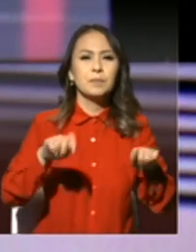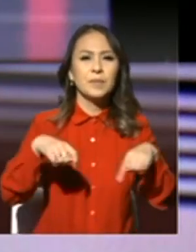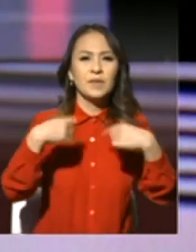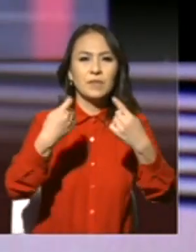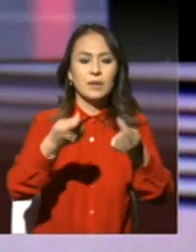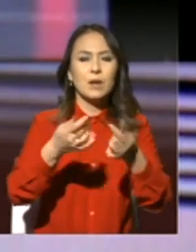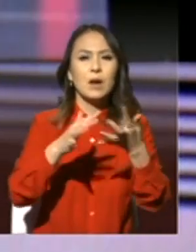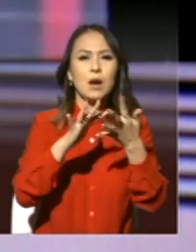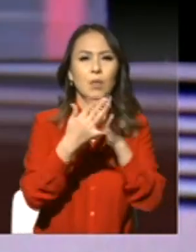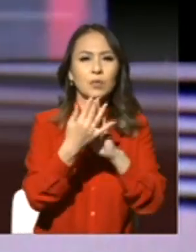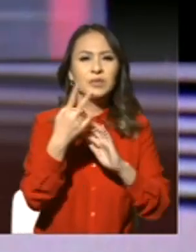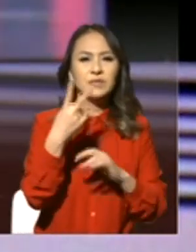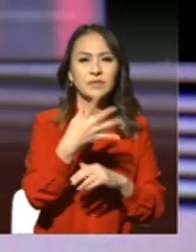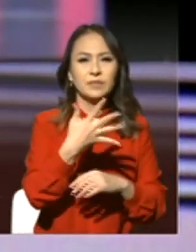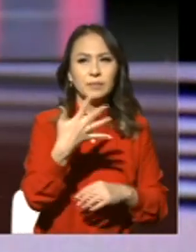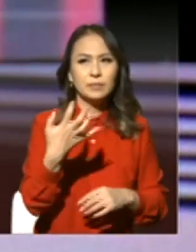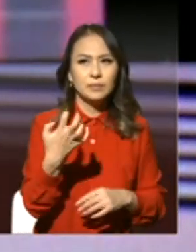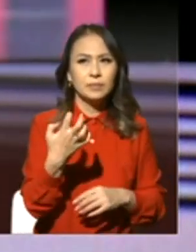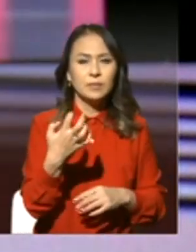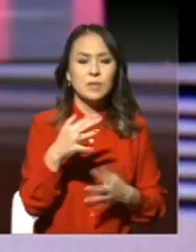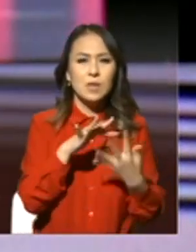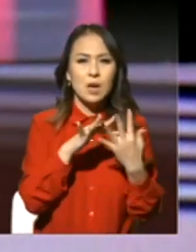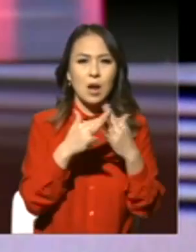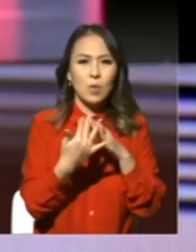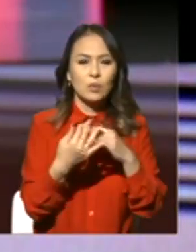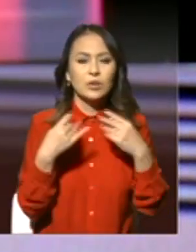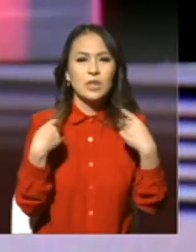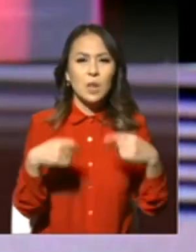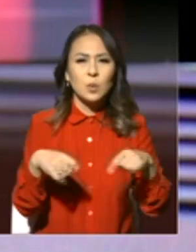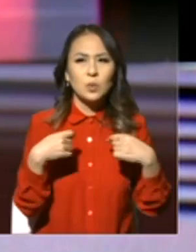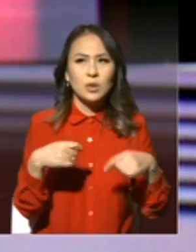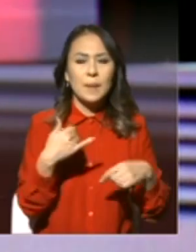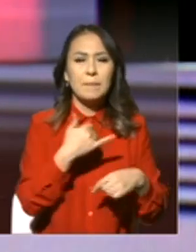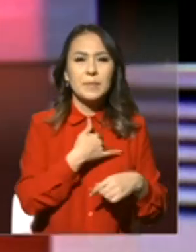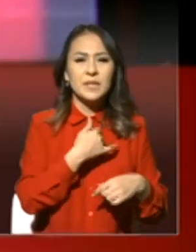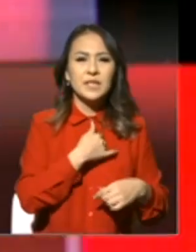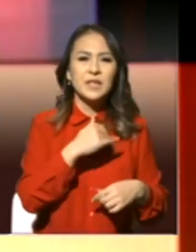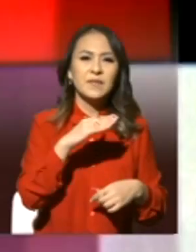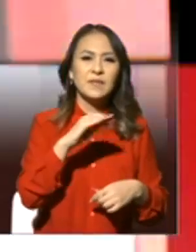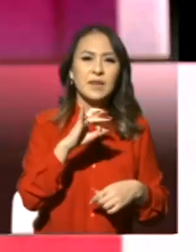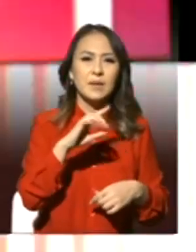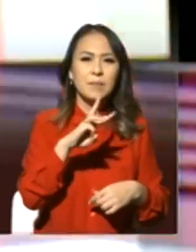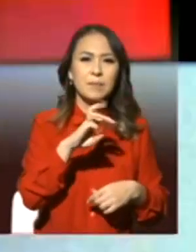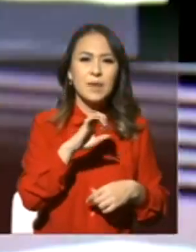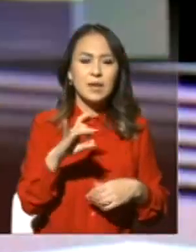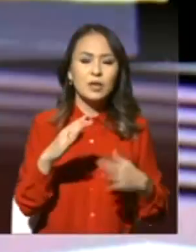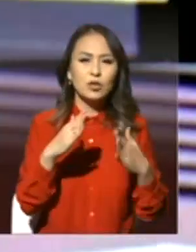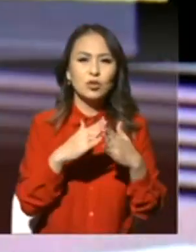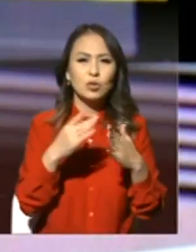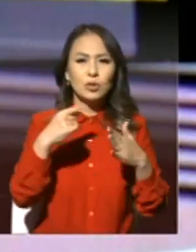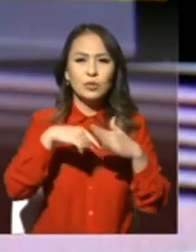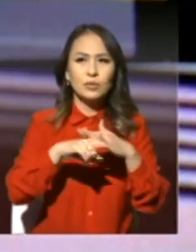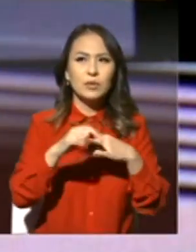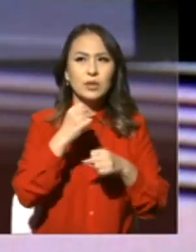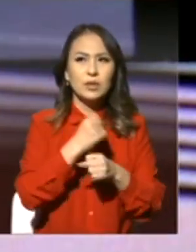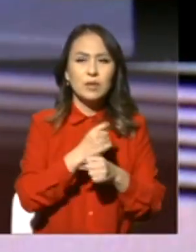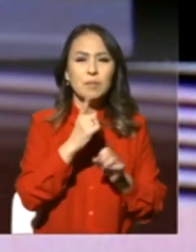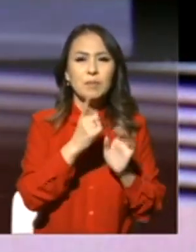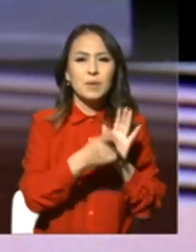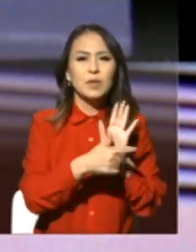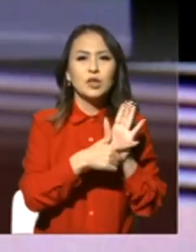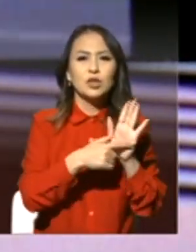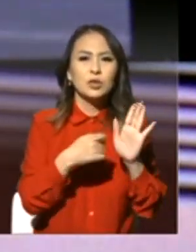2500 болса, жаңа орта баға. Ауылдағы сатушылар біздің фермерлер бар ғой. Үйдегі шаруашылар фермер 1700